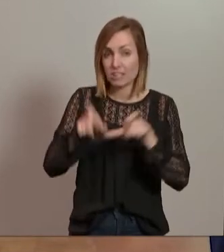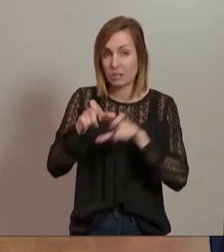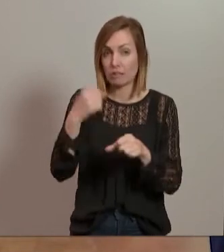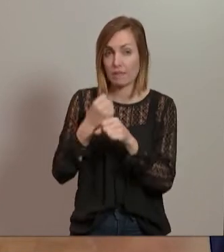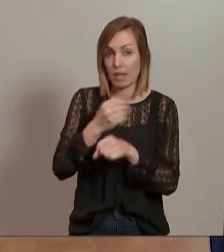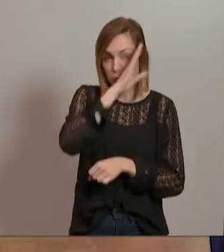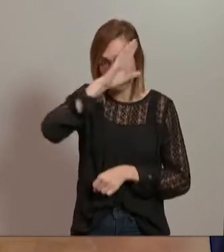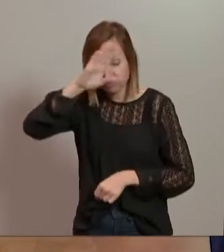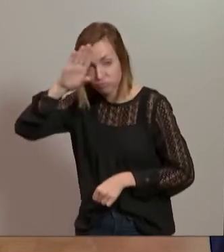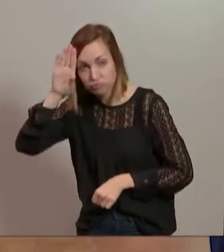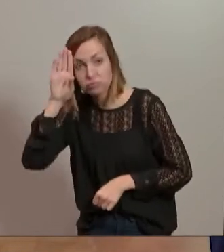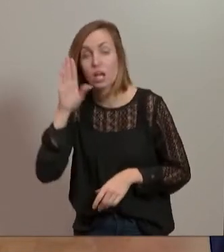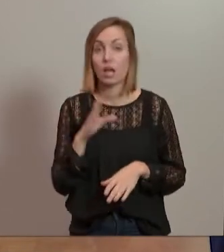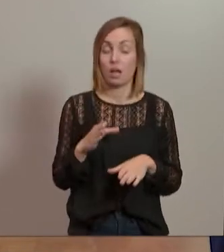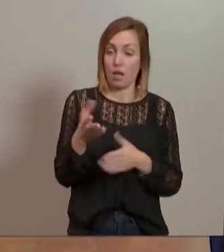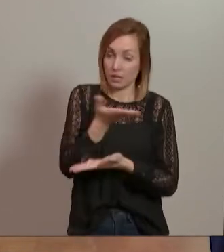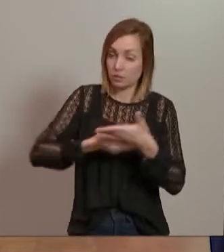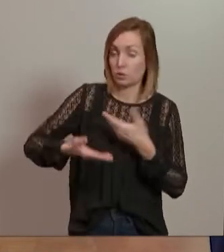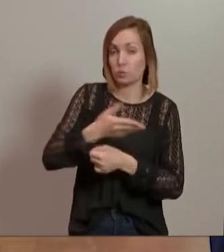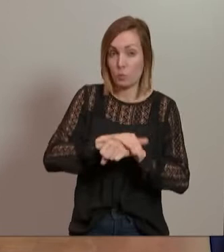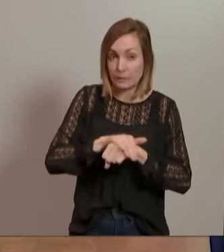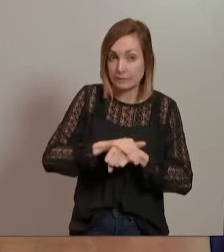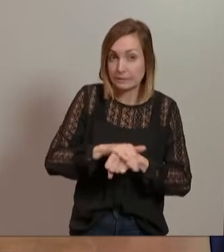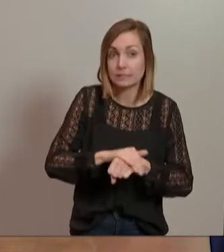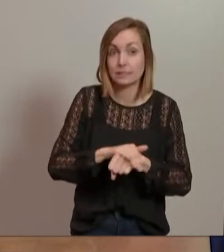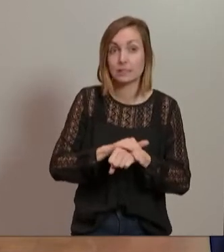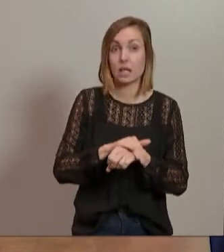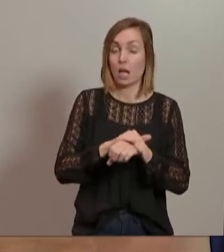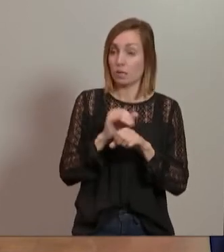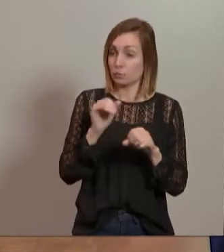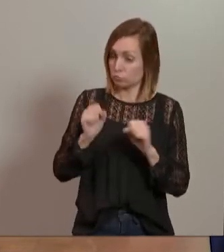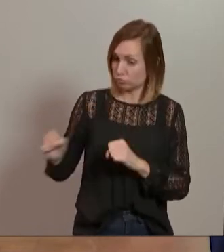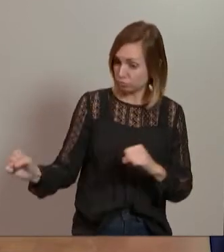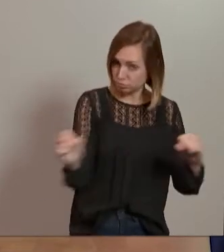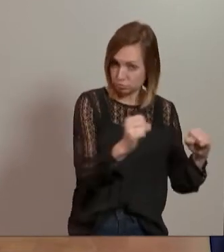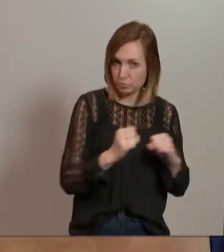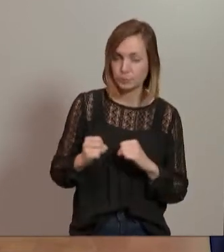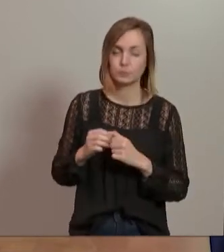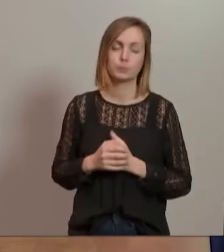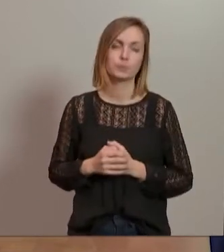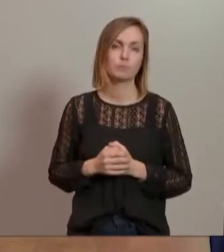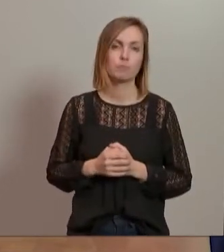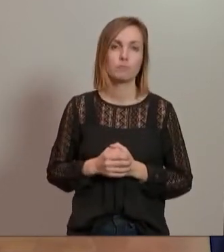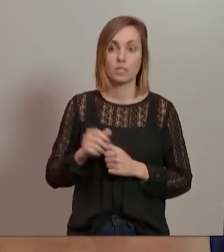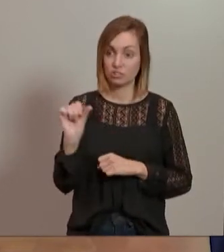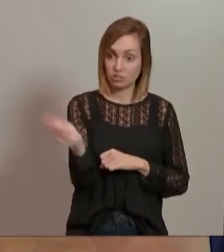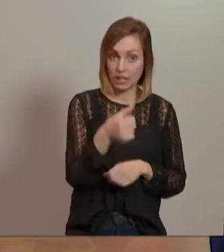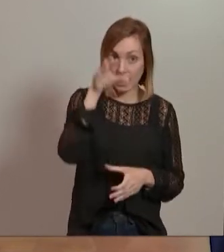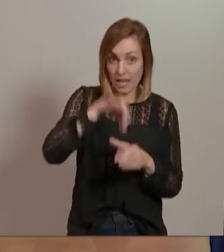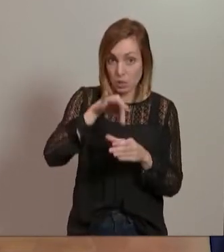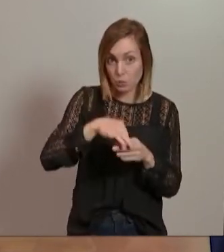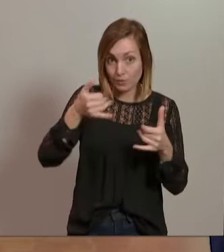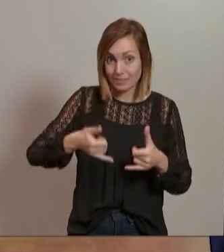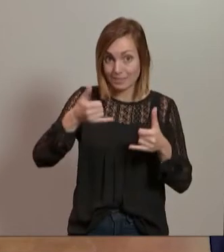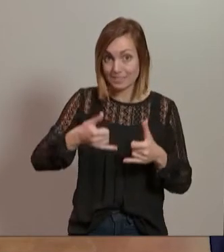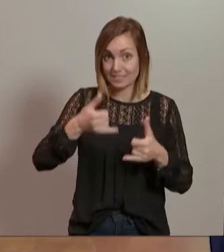nombreux échanges politiques et d'arbitrages budgétaires, actés en toute responsabilité par nous tous. Chaque élu ici présent